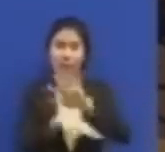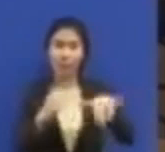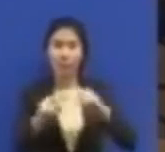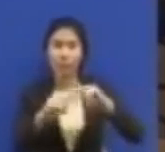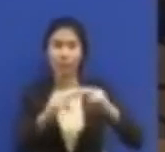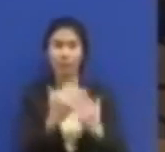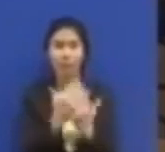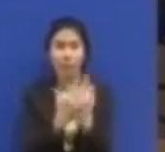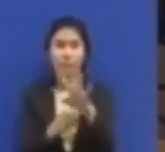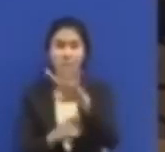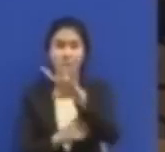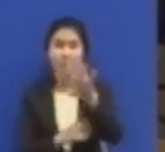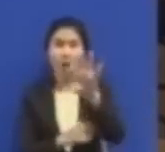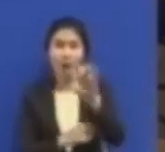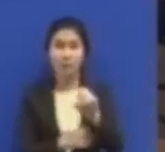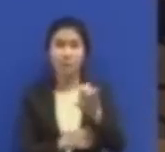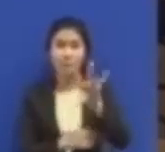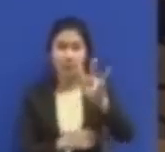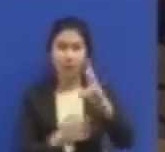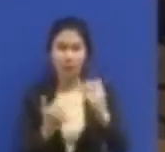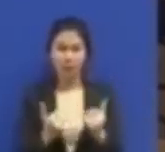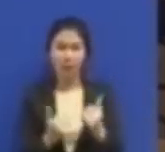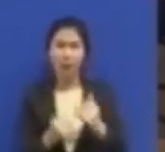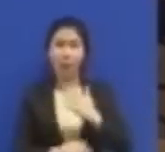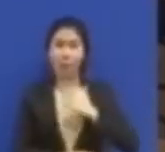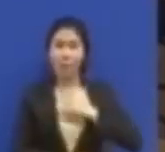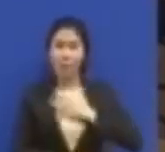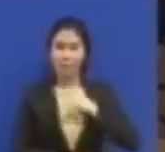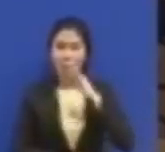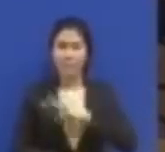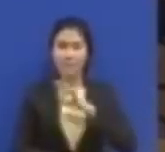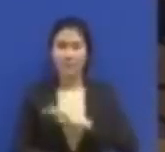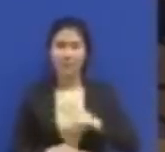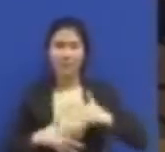กันมากผมดีใจนะครับ